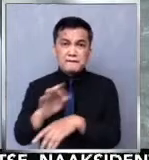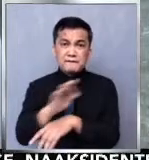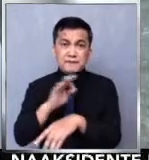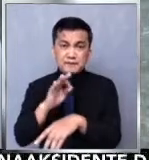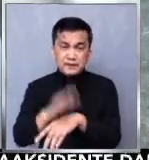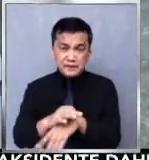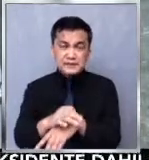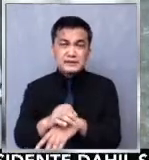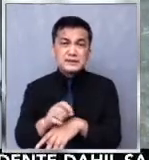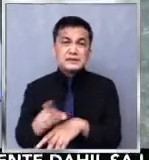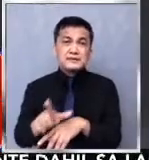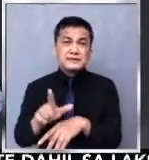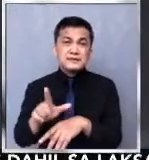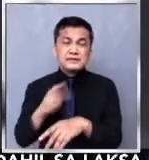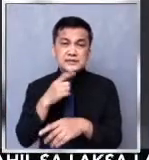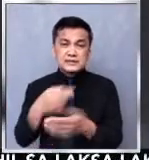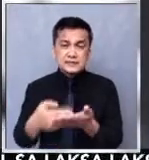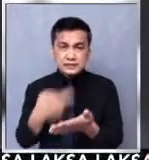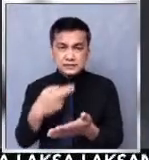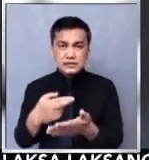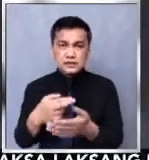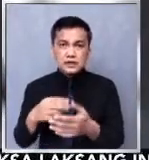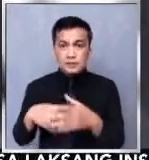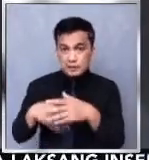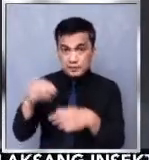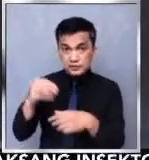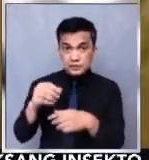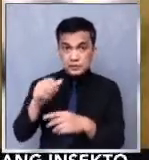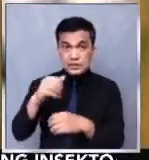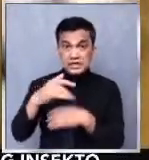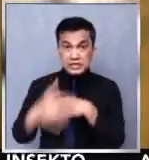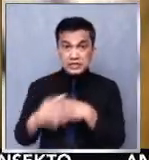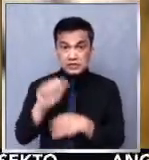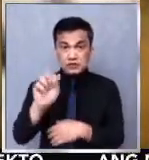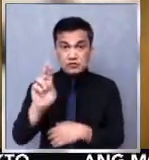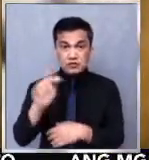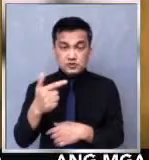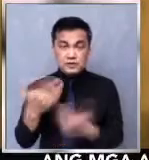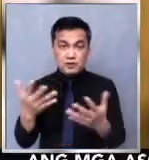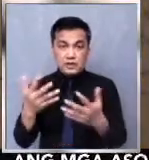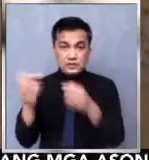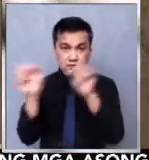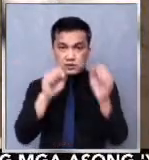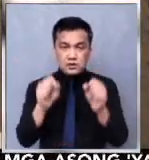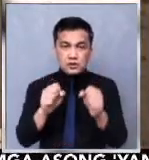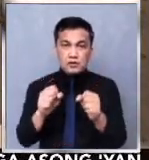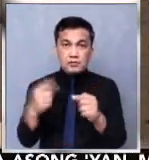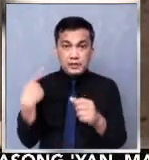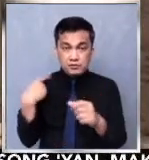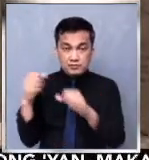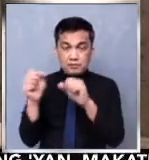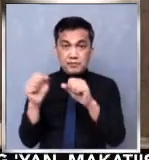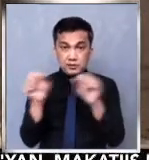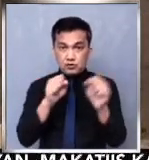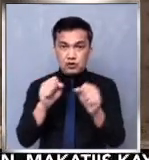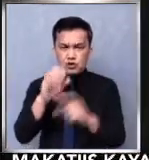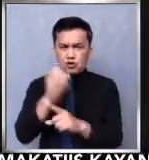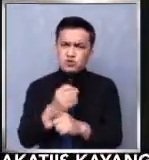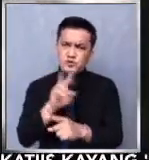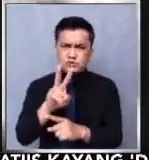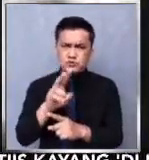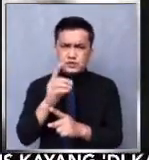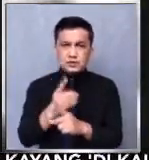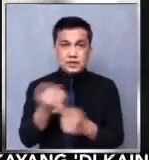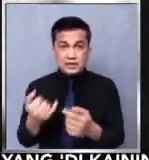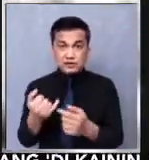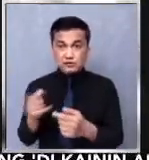wala po masyadong bagyo. Or kung may bagyo naman, lumalabas po ito October to December. Breeding season nila ngayon. Ngayong ano